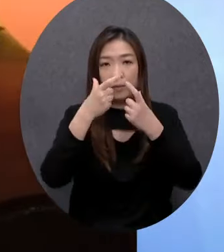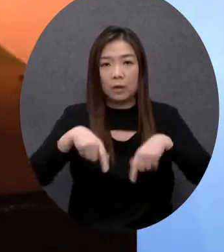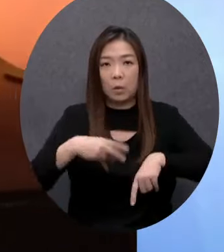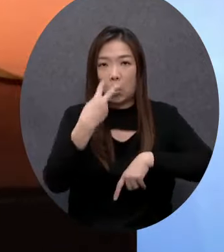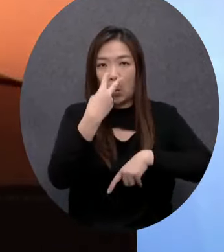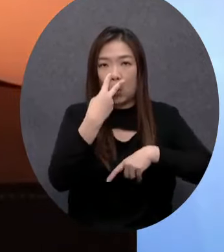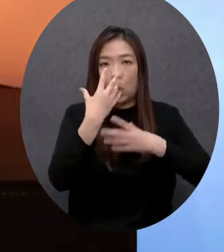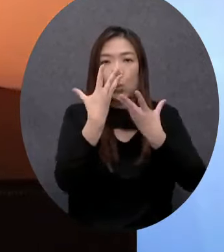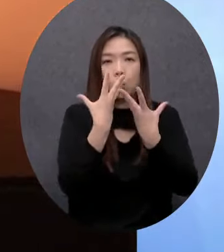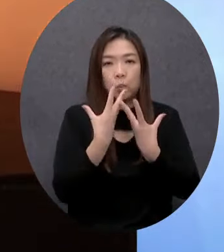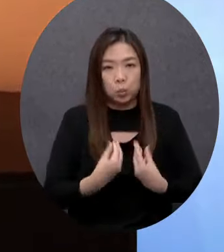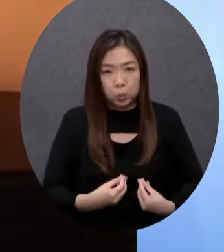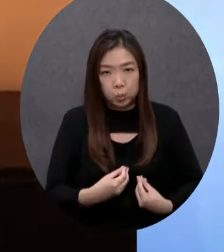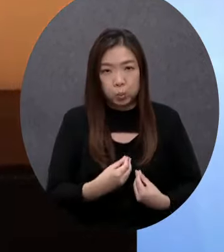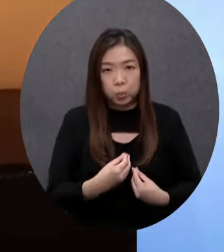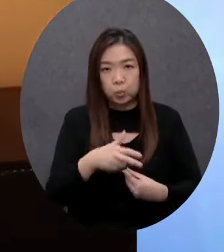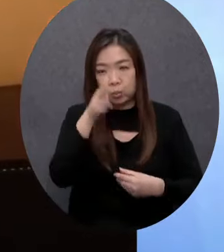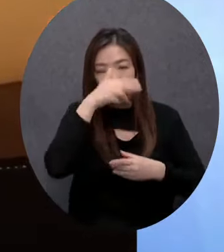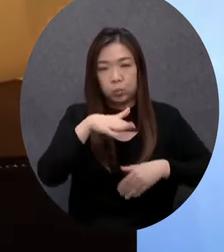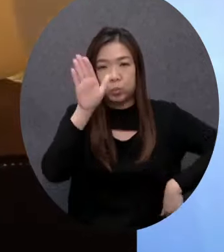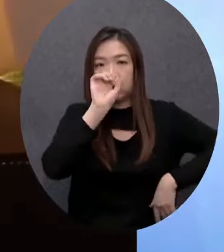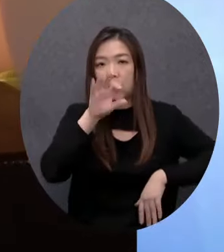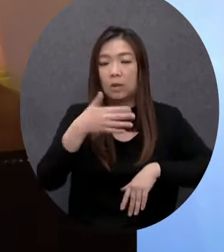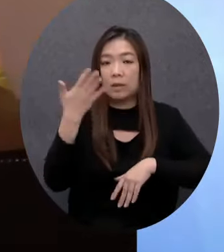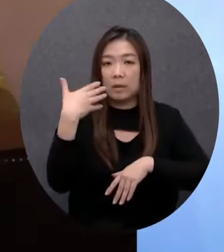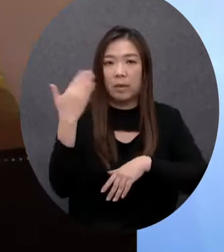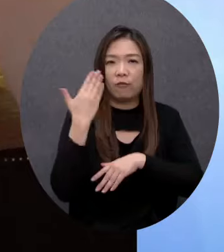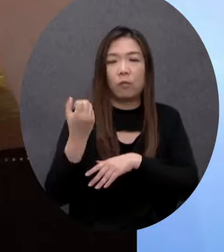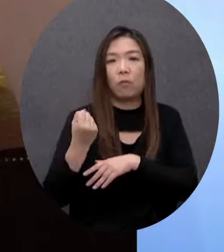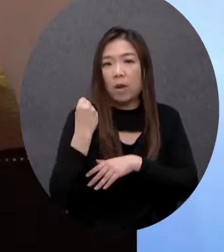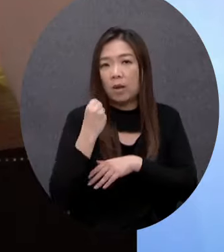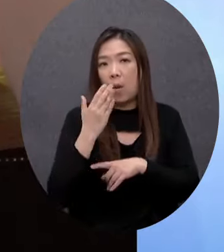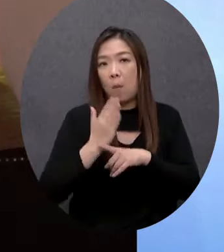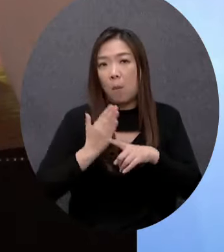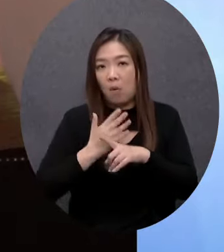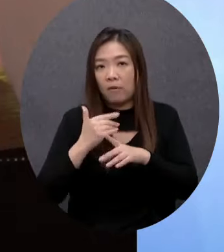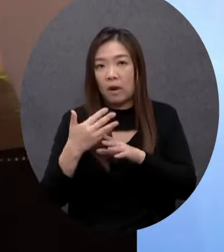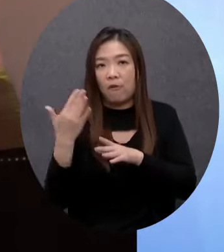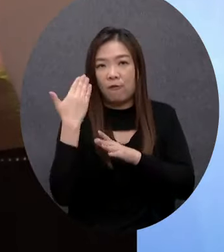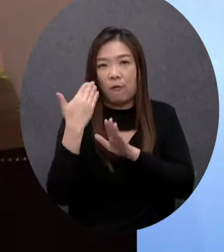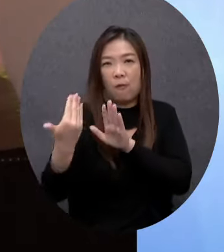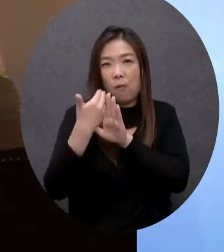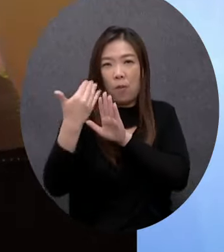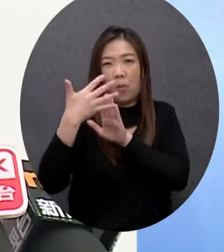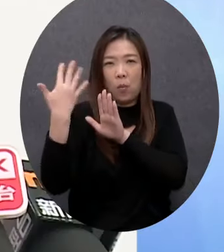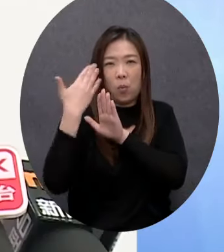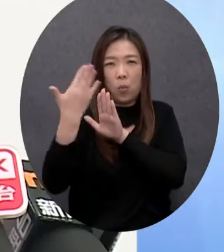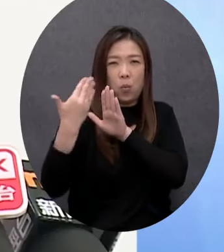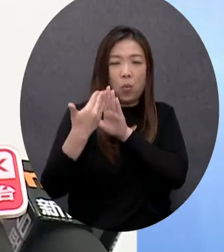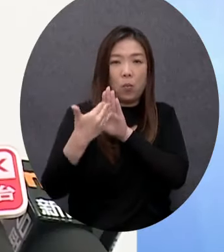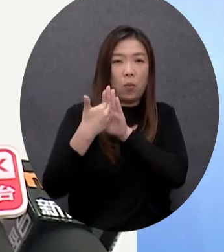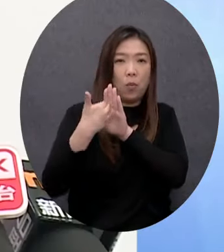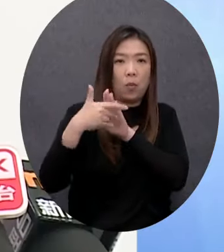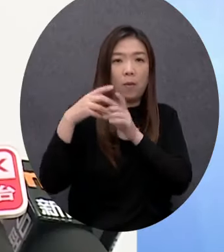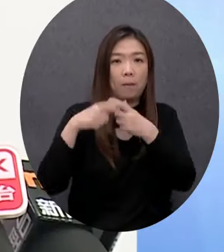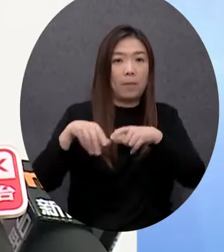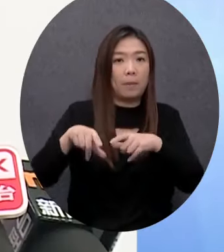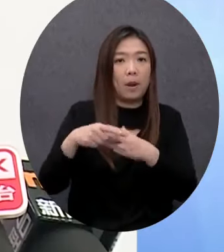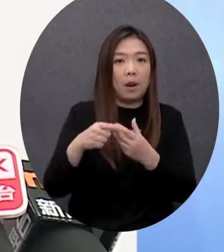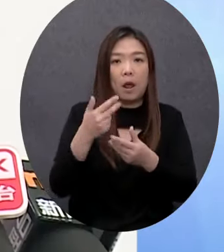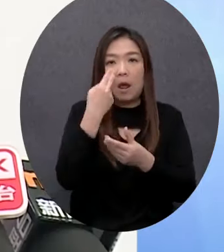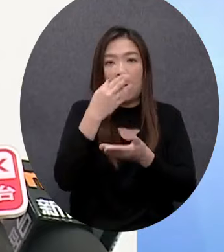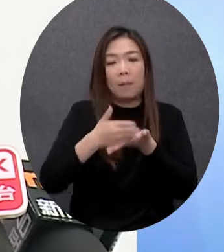署表示早前係因為強風先至將部分喺當風位置嘅發光彈放氣。 其實咧，我哋開咗一半啦